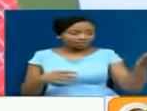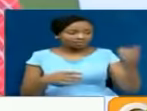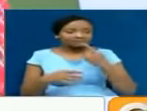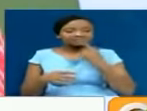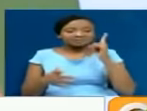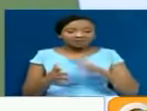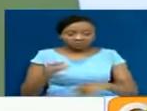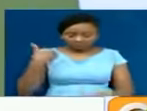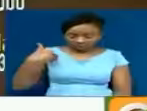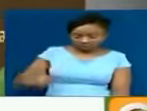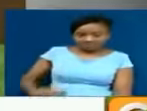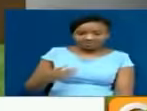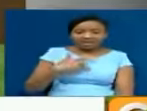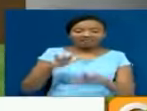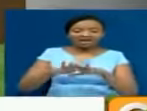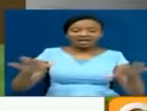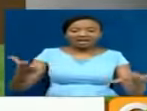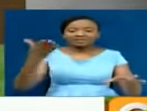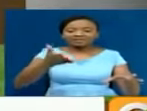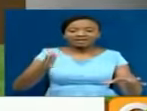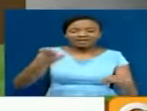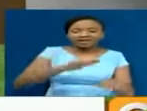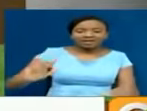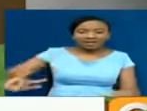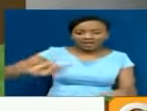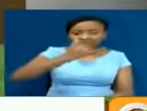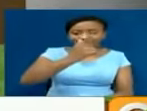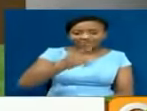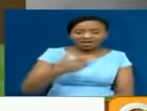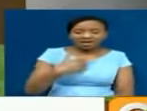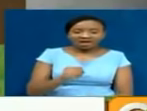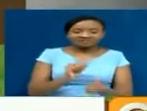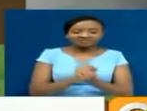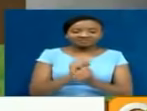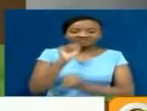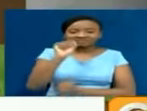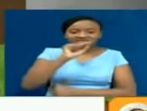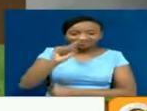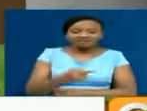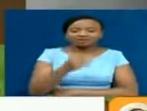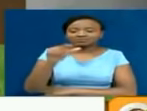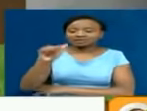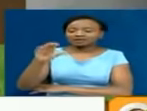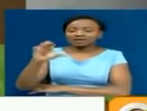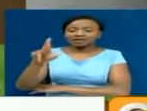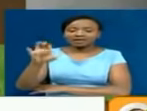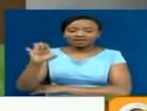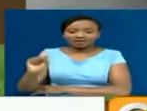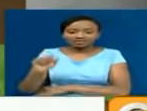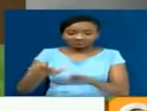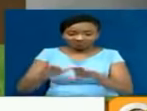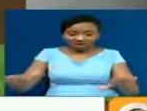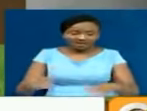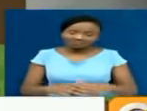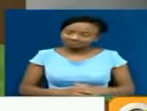ati mimi niko na shamba kule Laikipia ekari 1015. Mimi nataka niwaambie